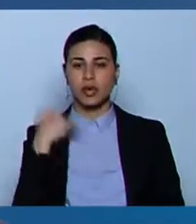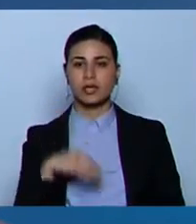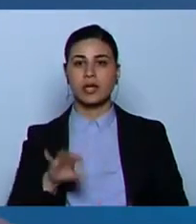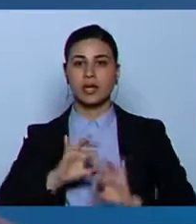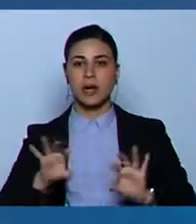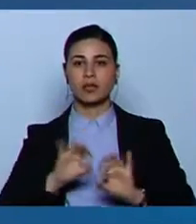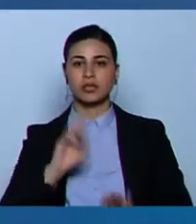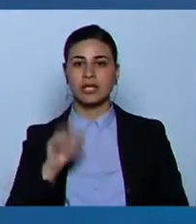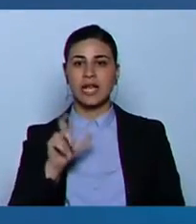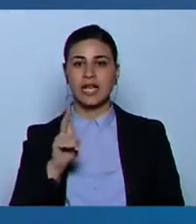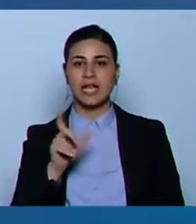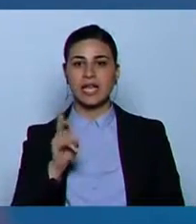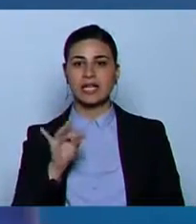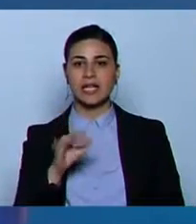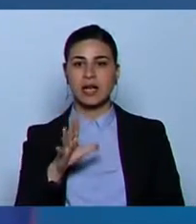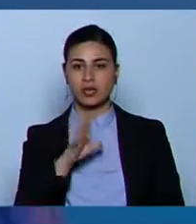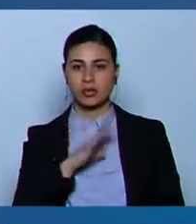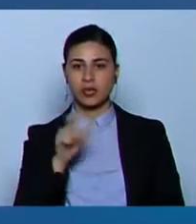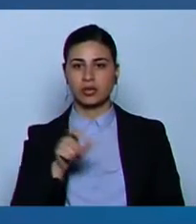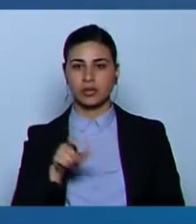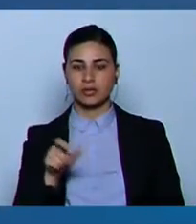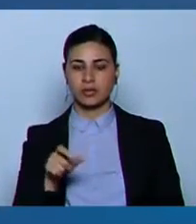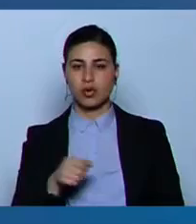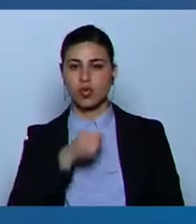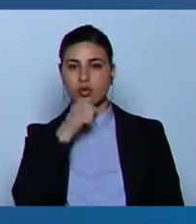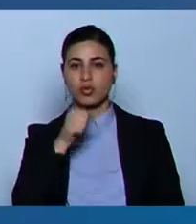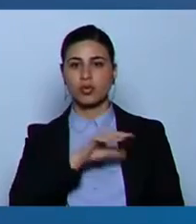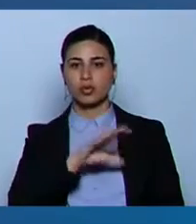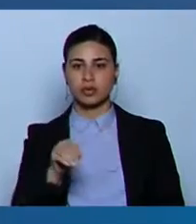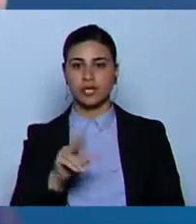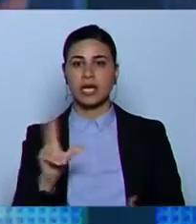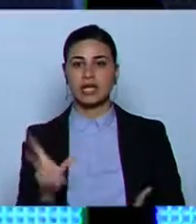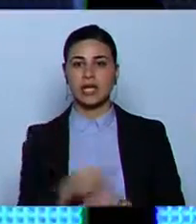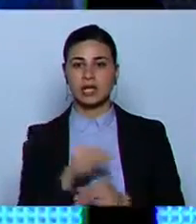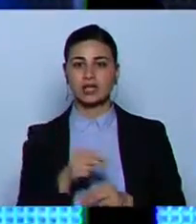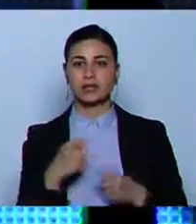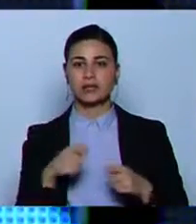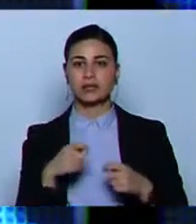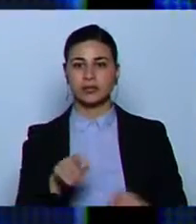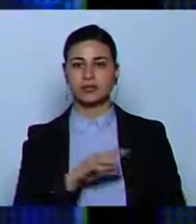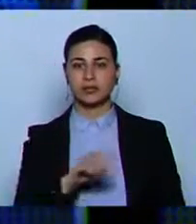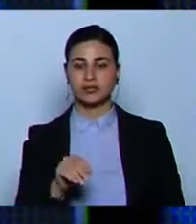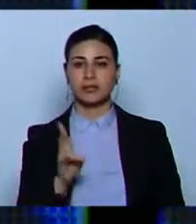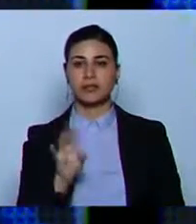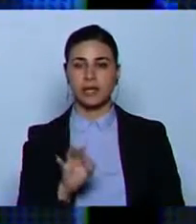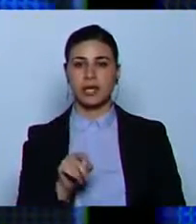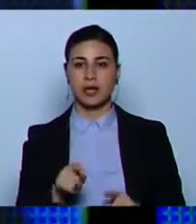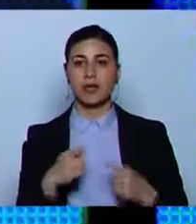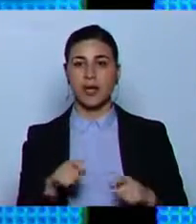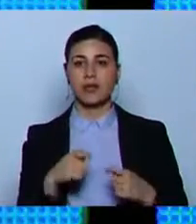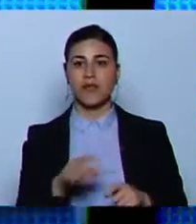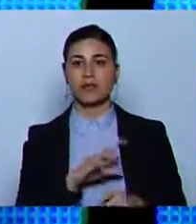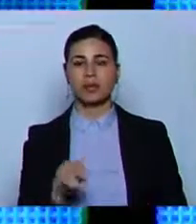გამოცხადდა და კენიიდან მოდიოდა ხორცი ახლა ვინც გვისმენს ჩვენ უფროსი თავობა გადაარჩინეს გარე მოვაჭრეებმა მაგრამ გარე